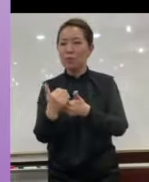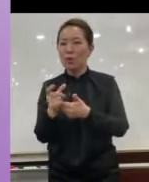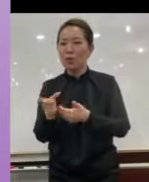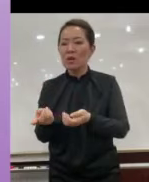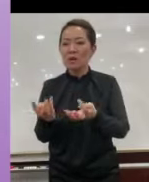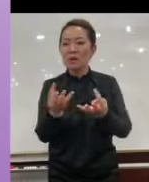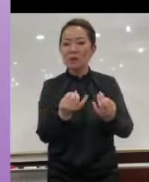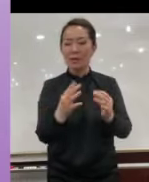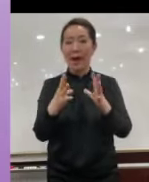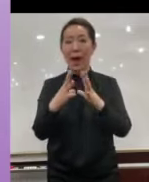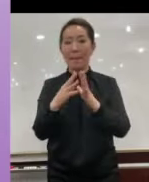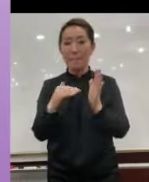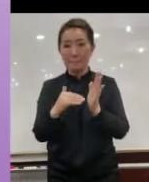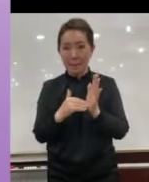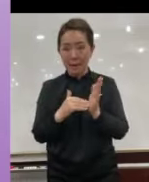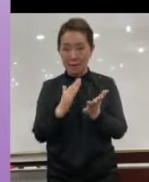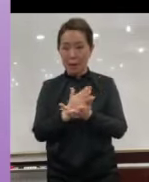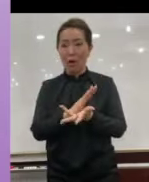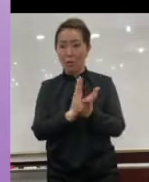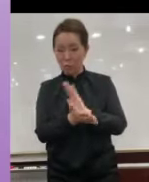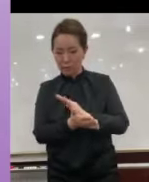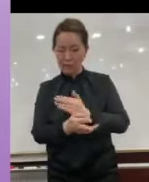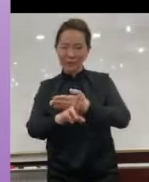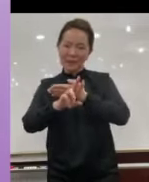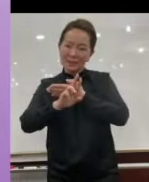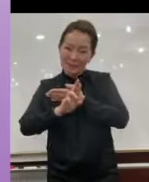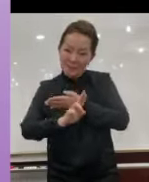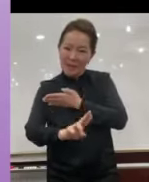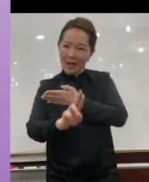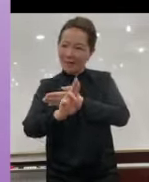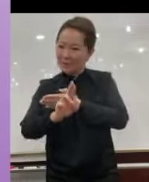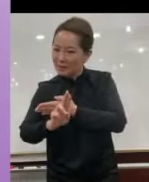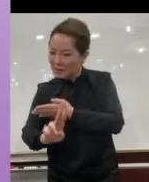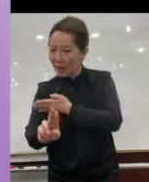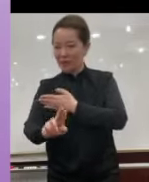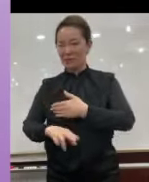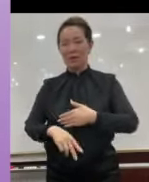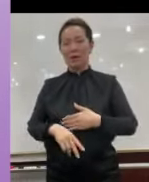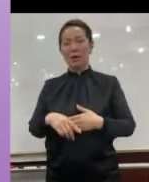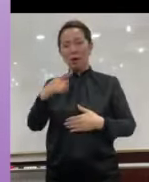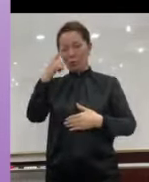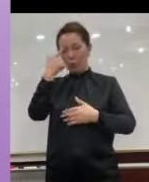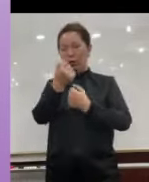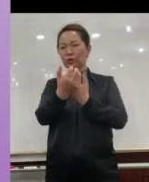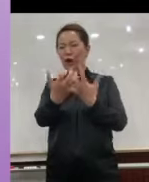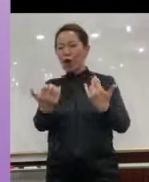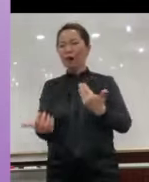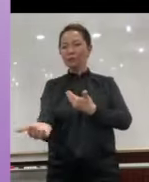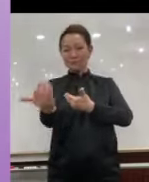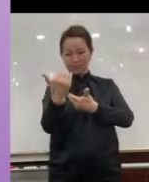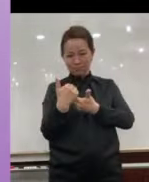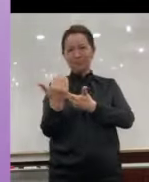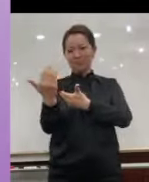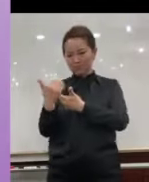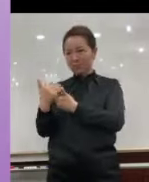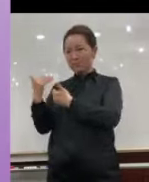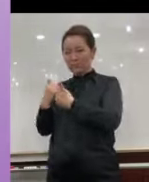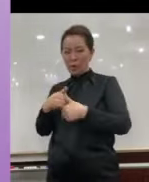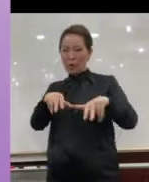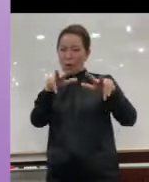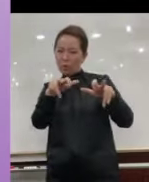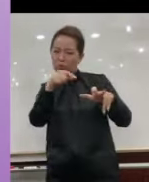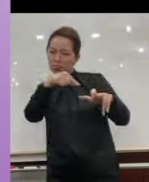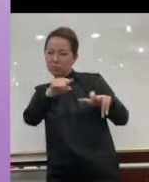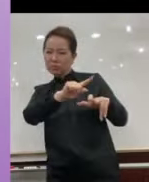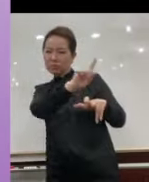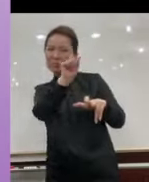сургалтанд хамрагдсан боловч цааш таа бол Монголд тий илүү олон хүнийг хамруулж энэ хөгжлийн бэрхшээлийн